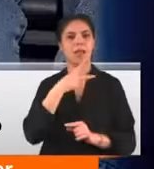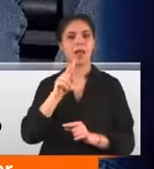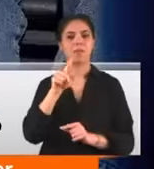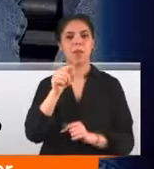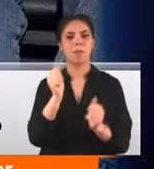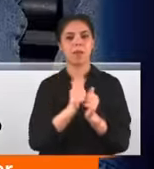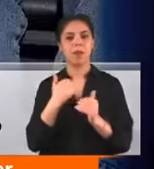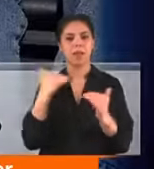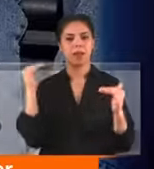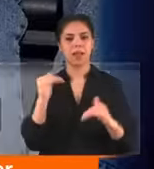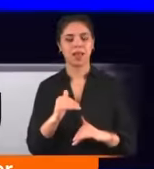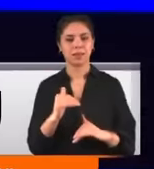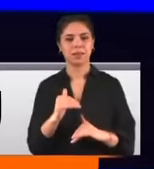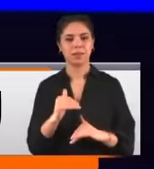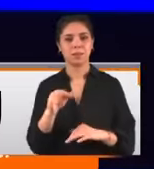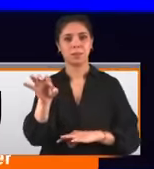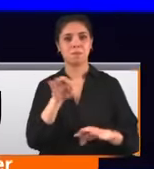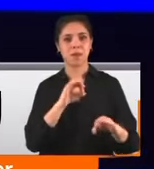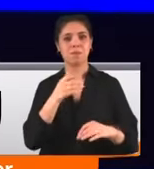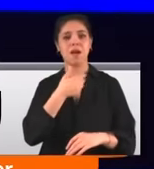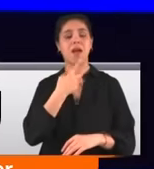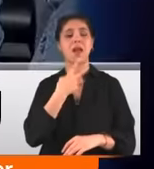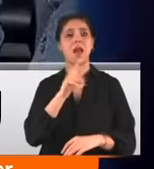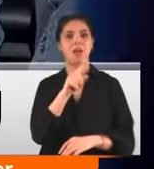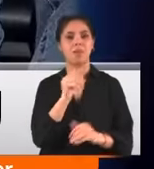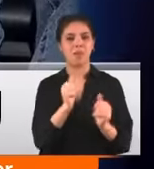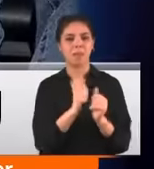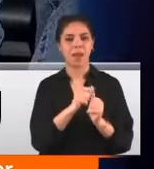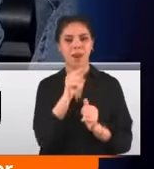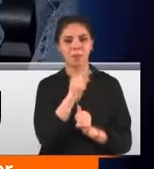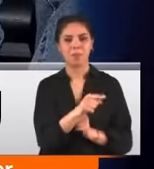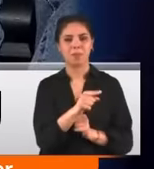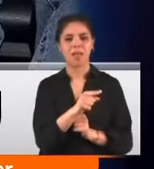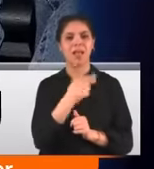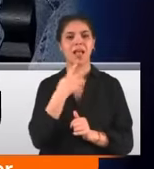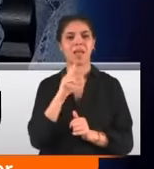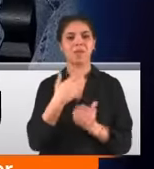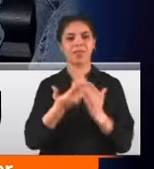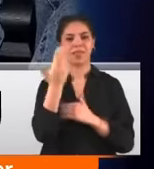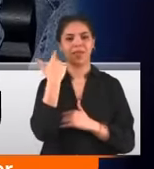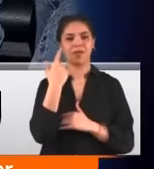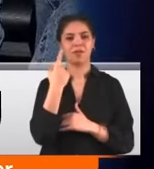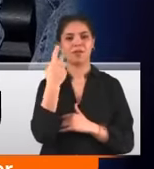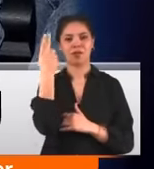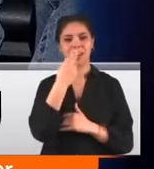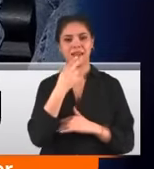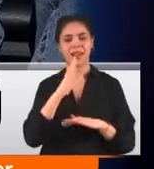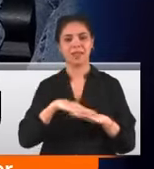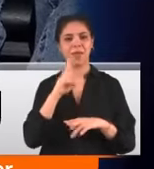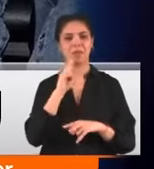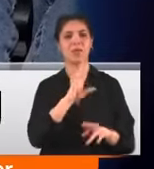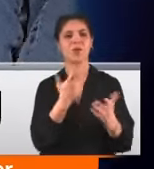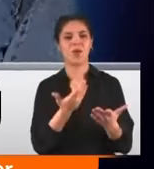beraber geldim orada. Mimar ablanla? Evet. Ben Melis, Simay'ın ablasıyım. Öncelikle daha önce hiç resim yaptığını